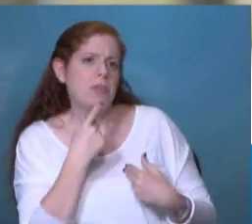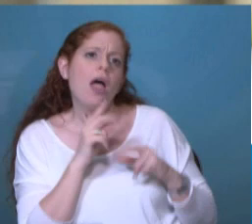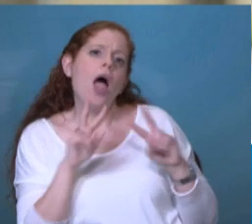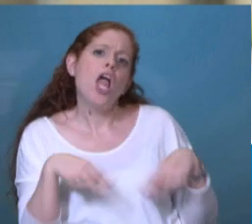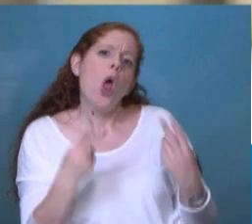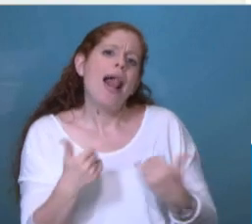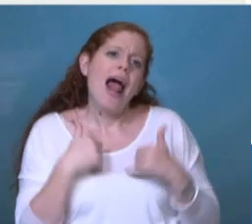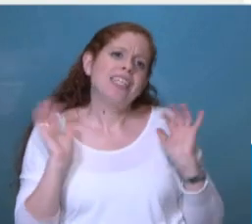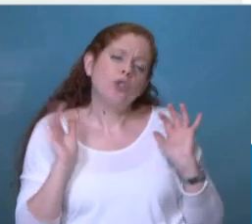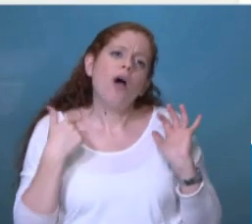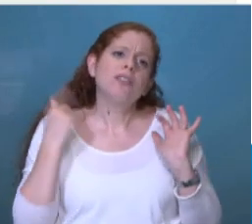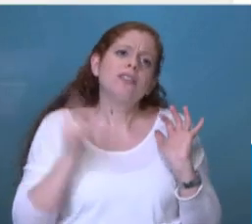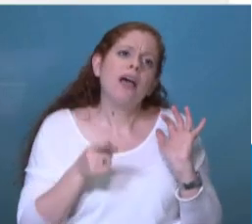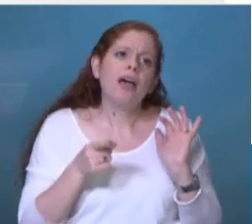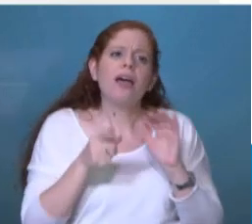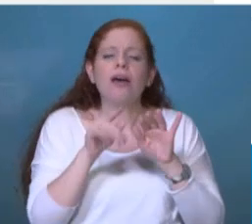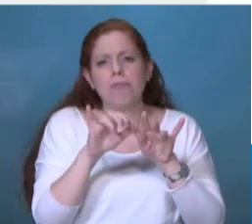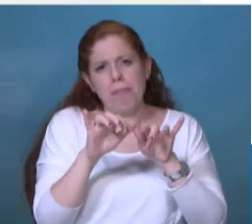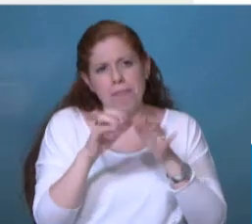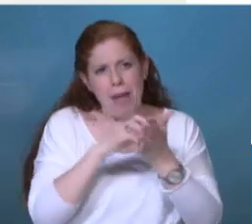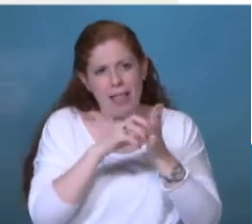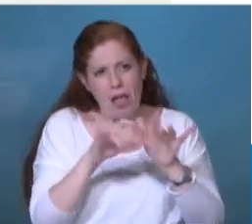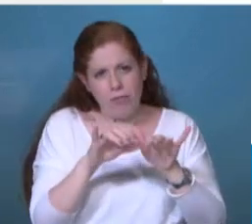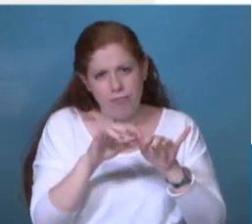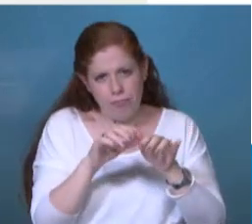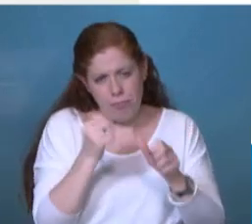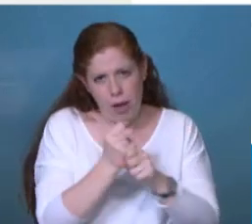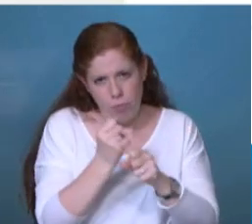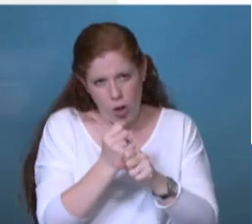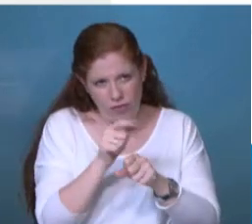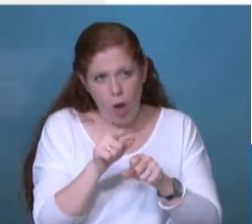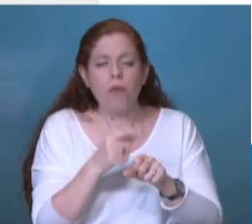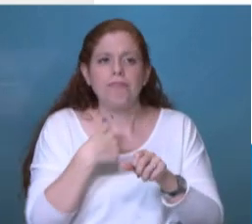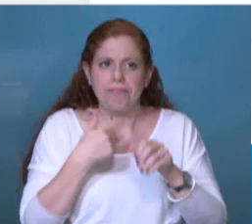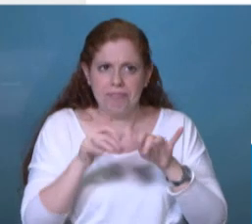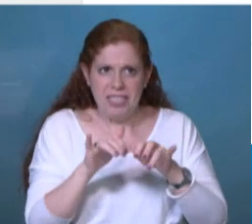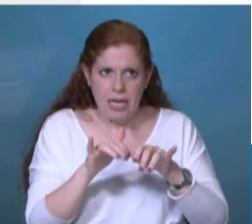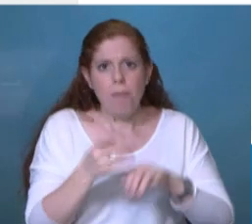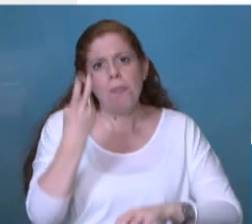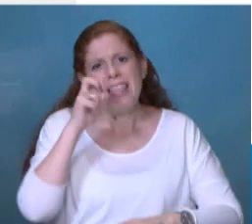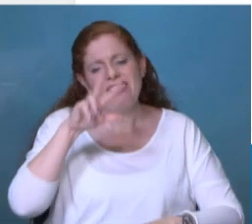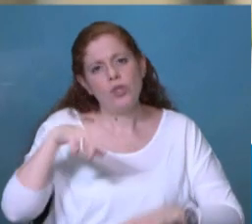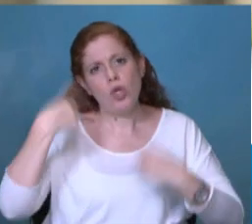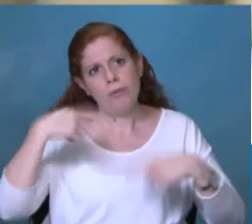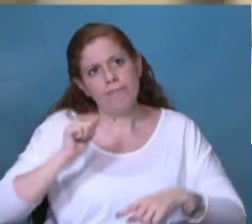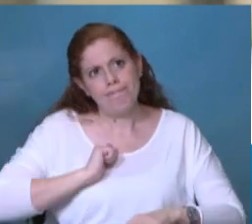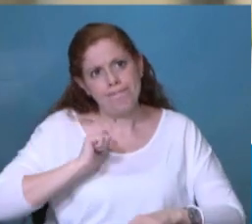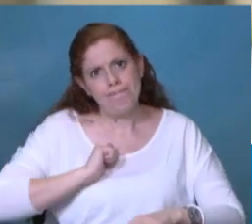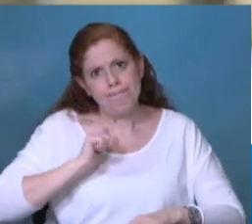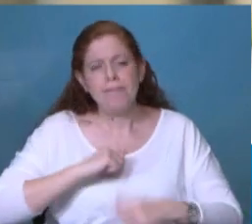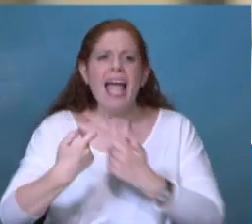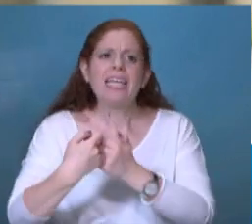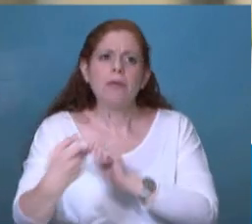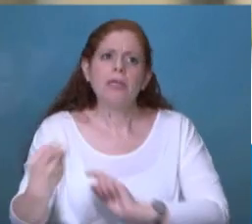לעזור לי עם זה, ושאני צריך לפתוח קריאה מקוונת בפורטל עובדי ההוראה. אז פתחתי קריאה, אחרי 23 יום אני מקבל